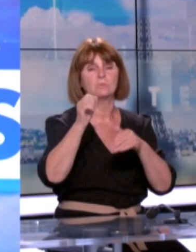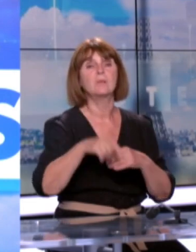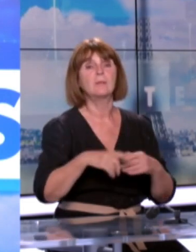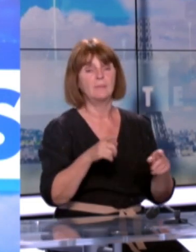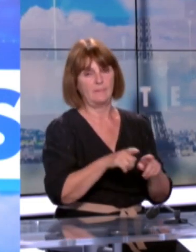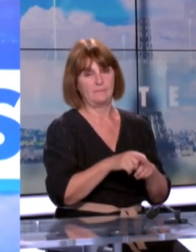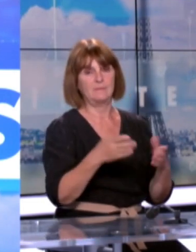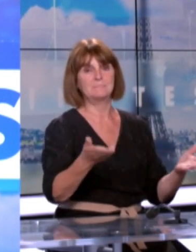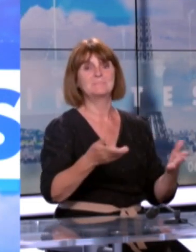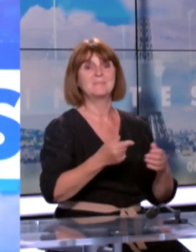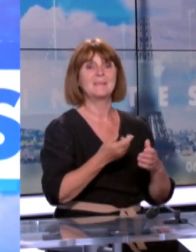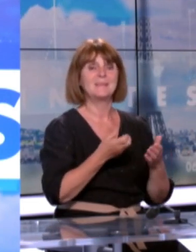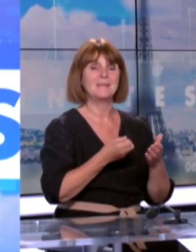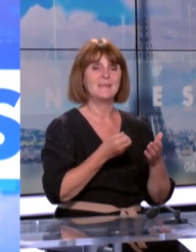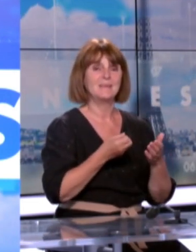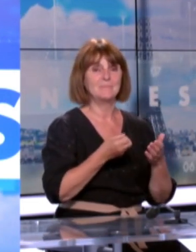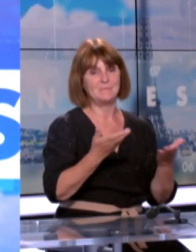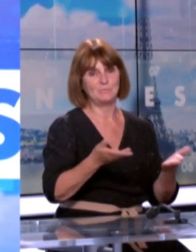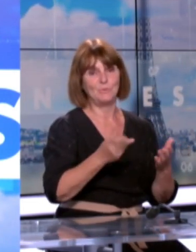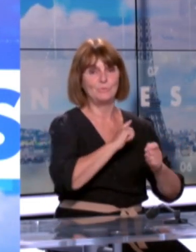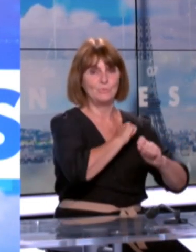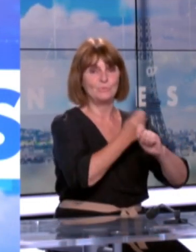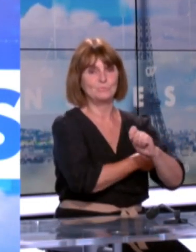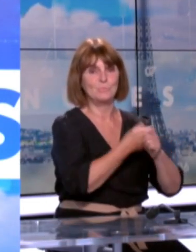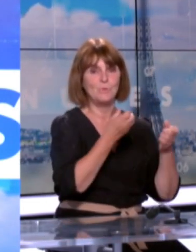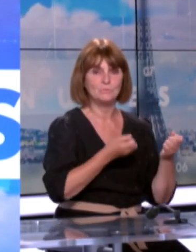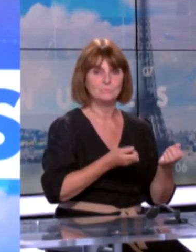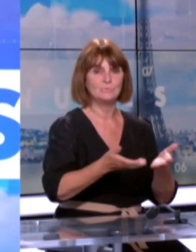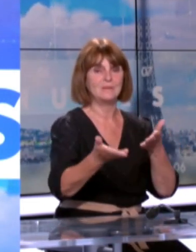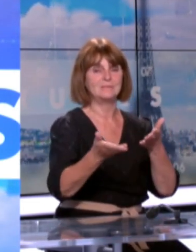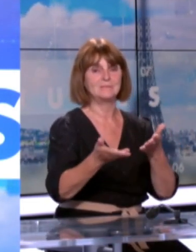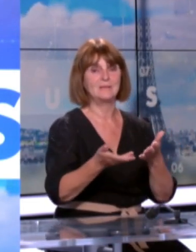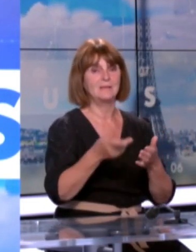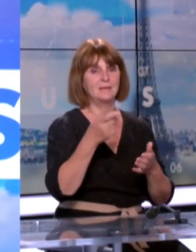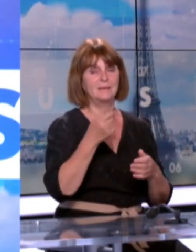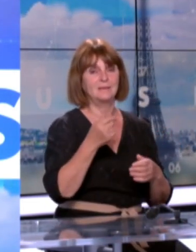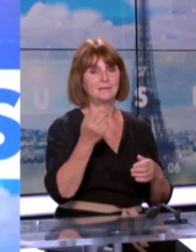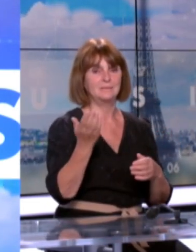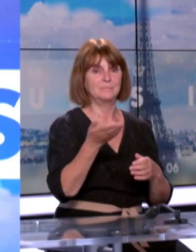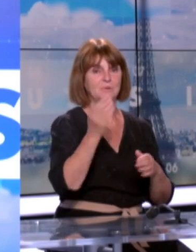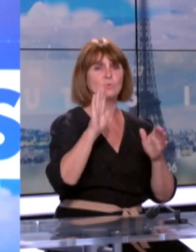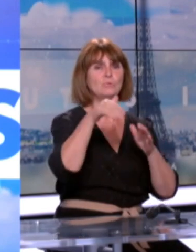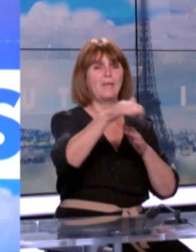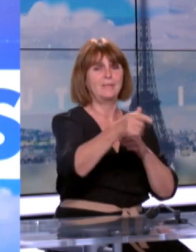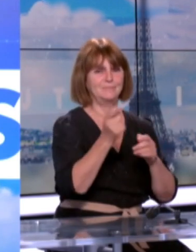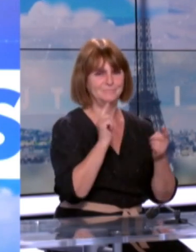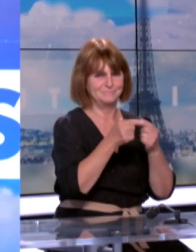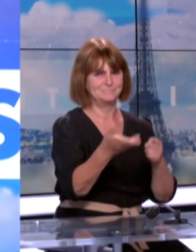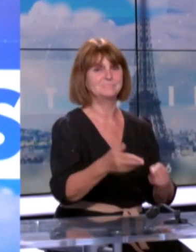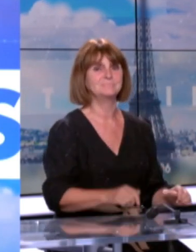retrouver Nelly Denac et ses invités, la chronique sport avec aujourd'hui une star mondiale de l'Ultra Trail.